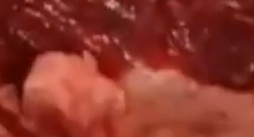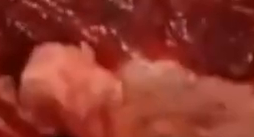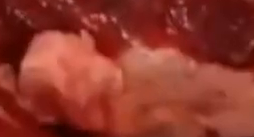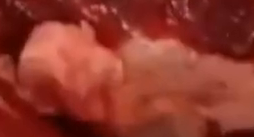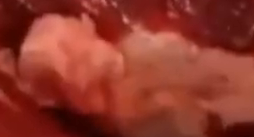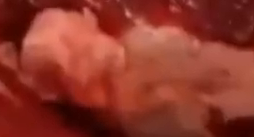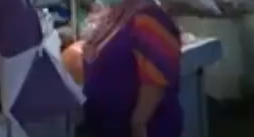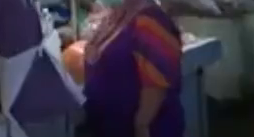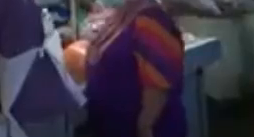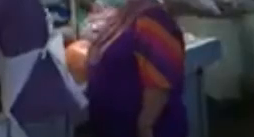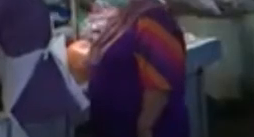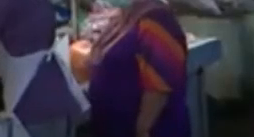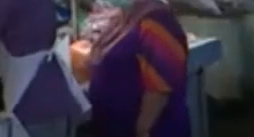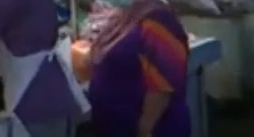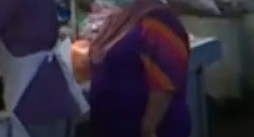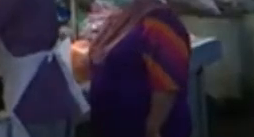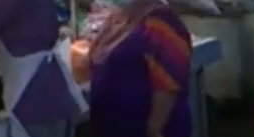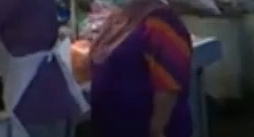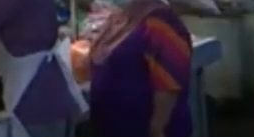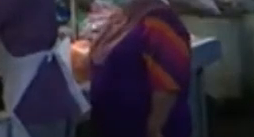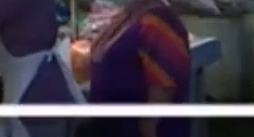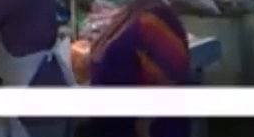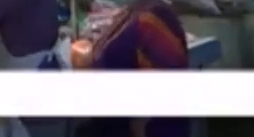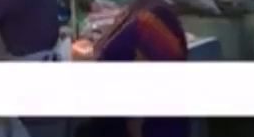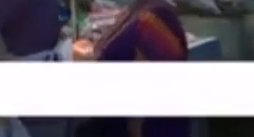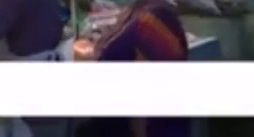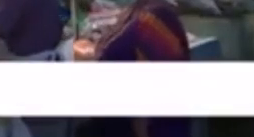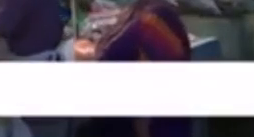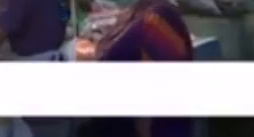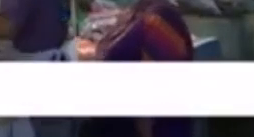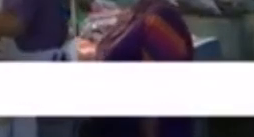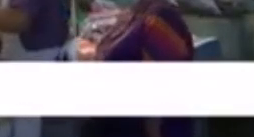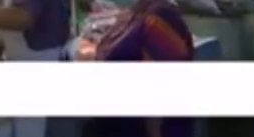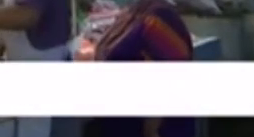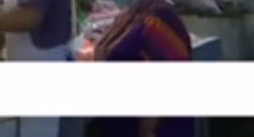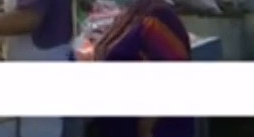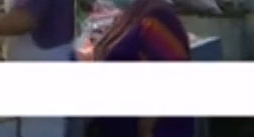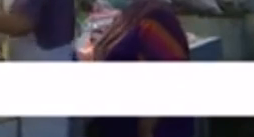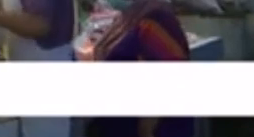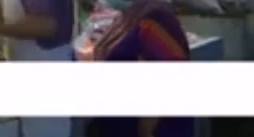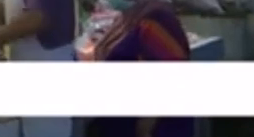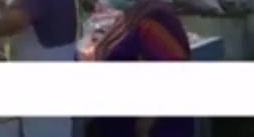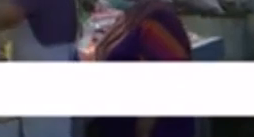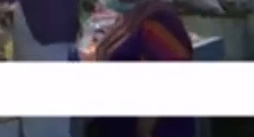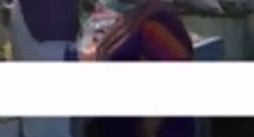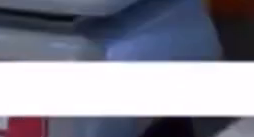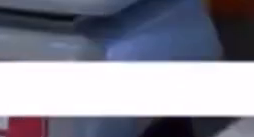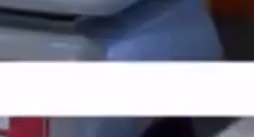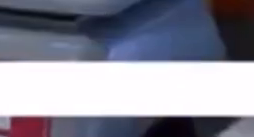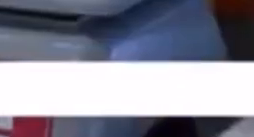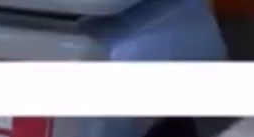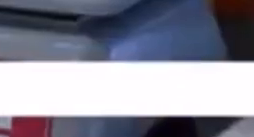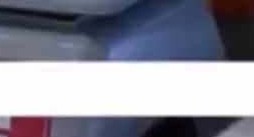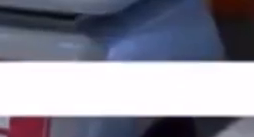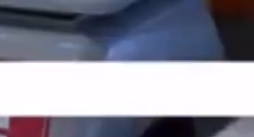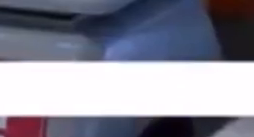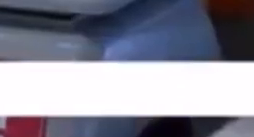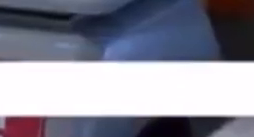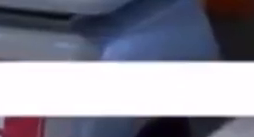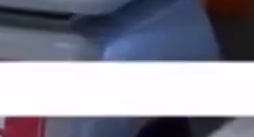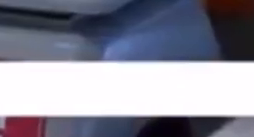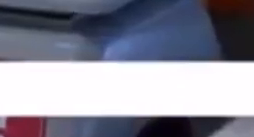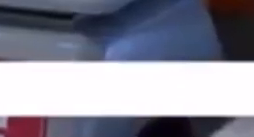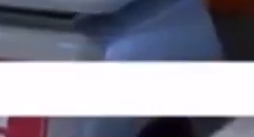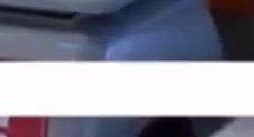Hai itu Loji sembelihan Australia tidak jos bekalan daging ketika Idul Adha